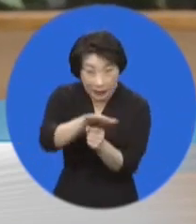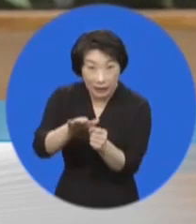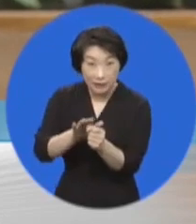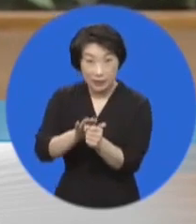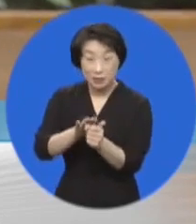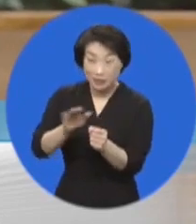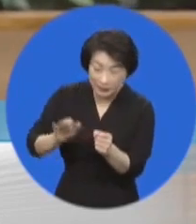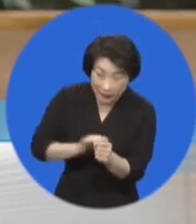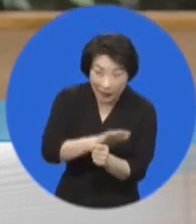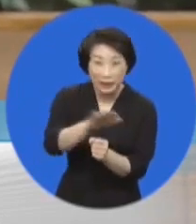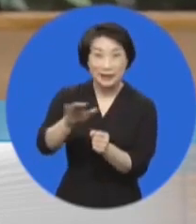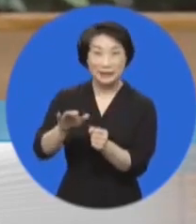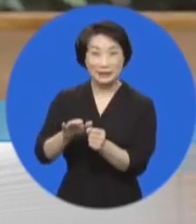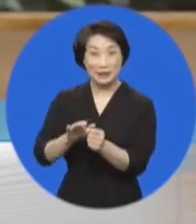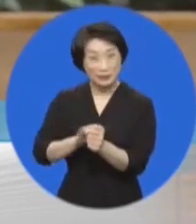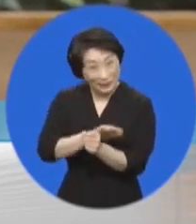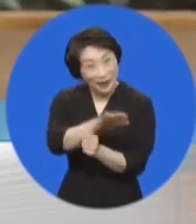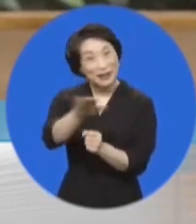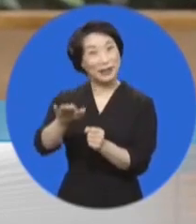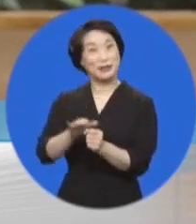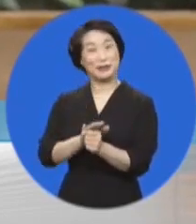사랑한다, 사랑한다